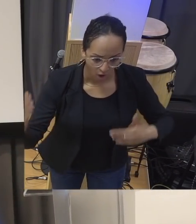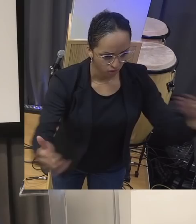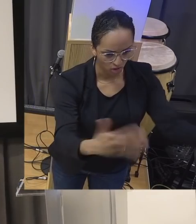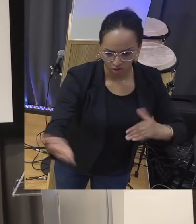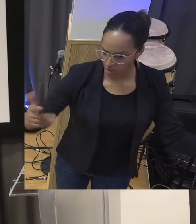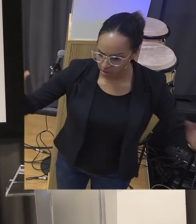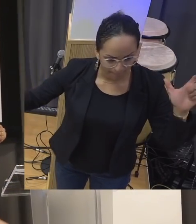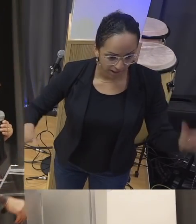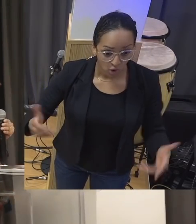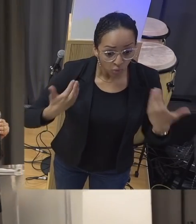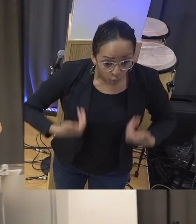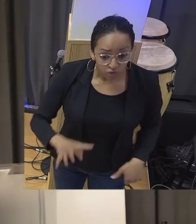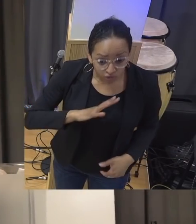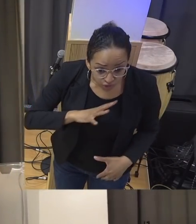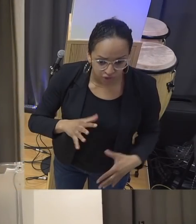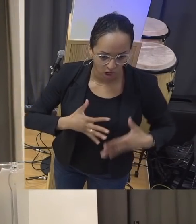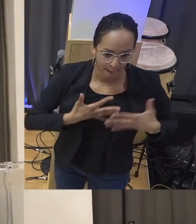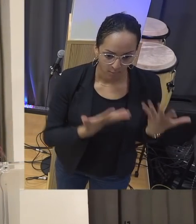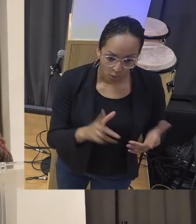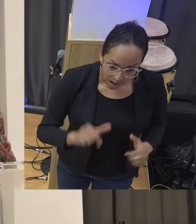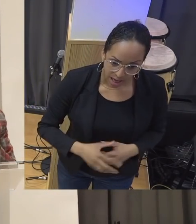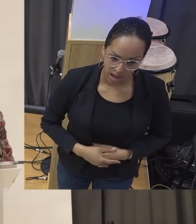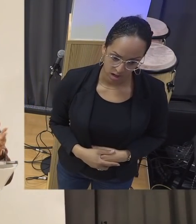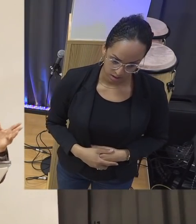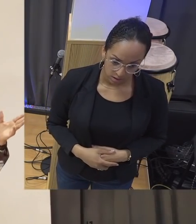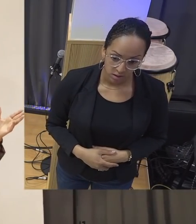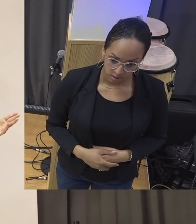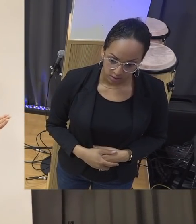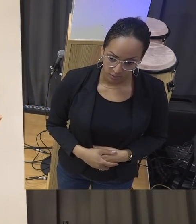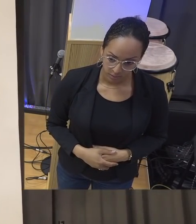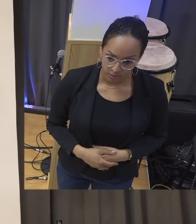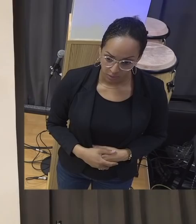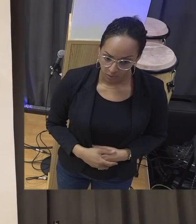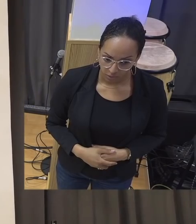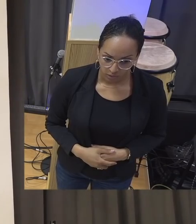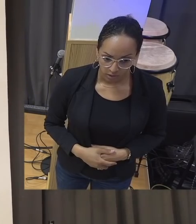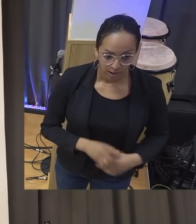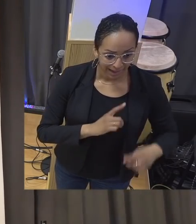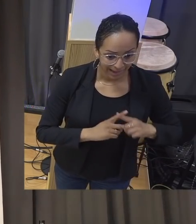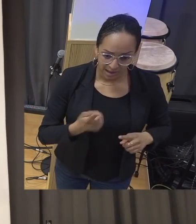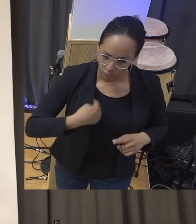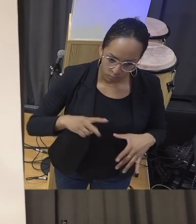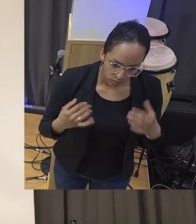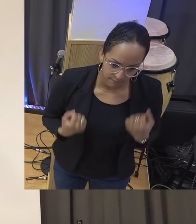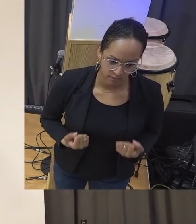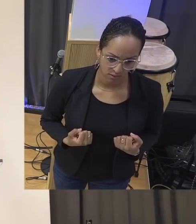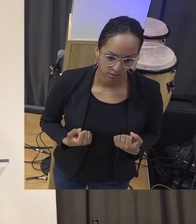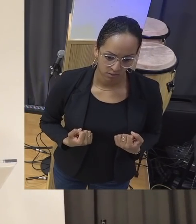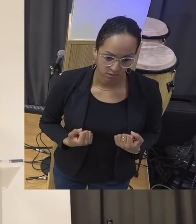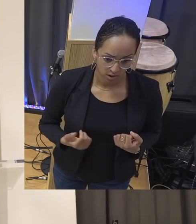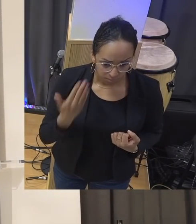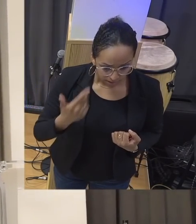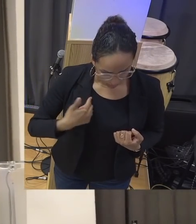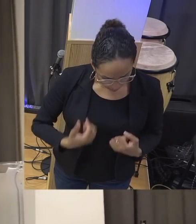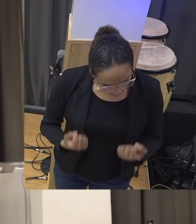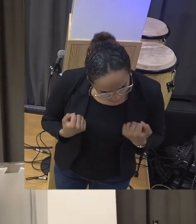cet amour. Ainsi, Paul intercède auprès de Dieu pour que les chrétiens d'Éphèse soient rendus plus forts. Si on est rendu plus fort, si